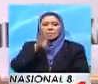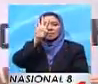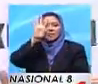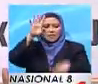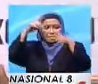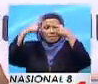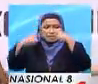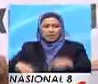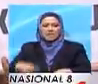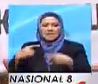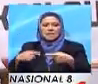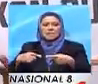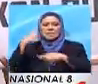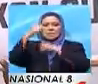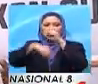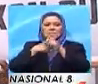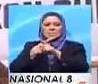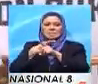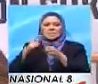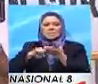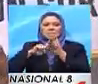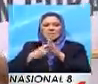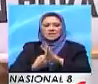London bulan depan